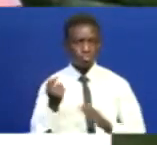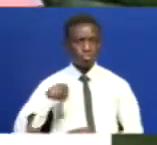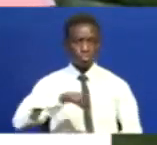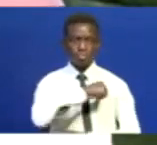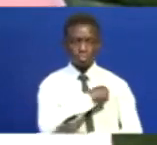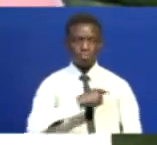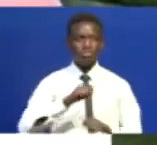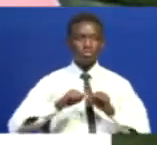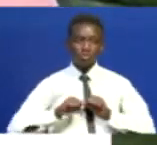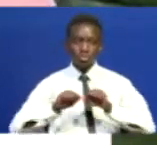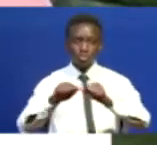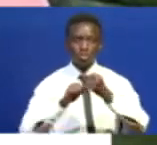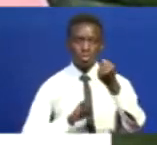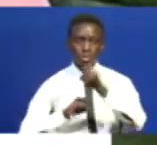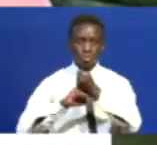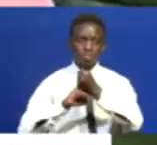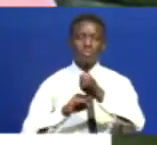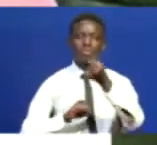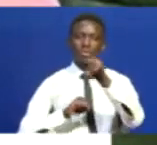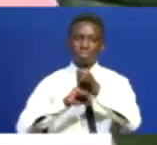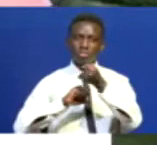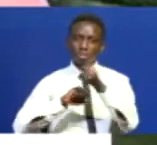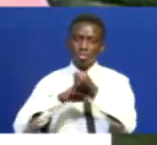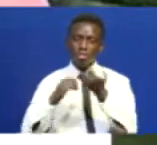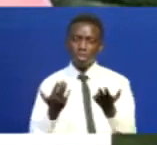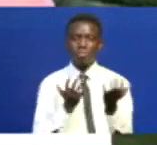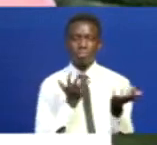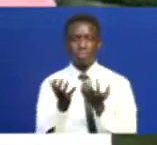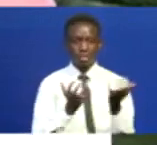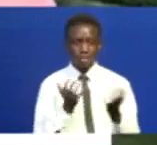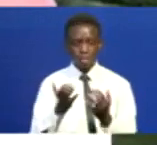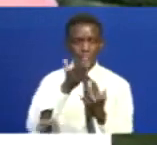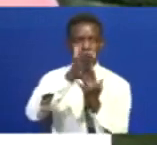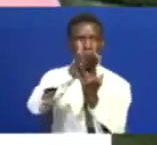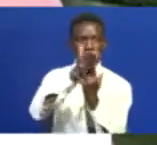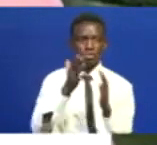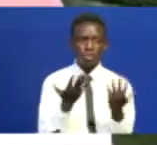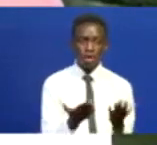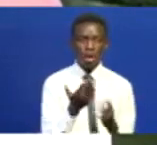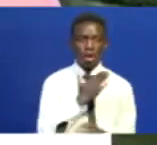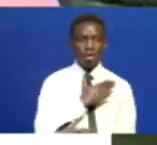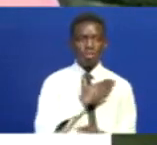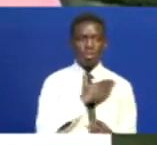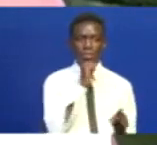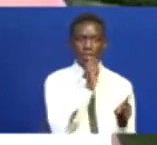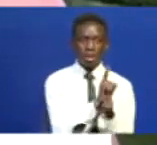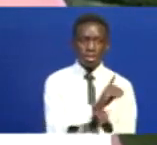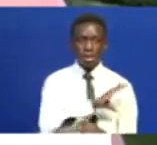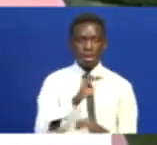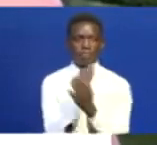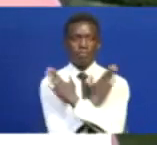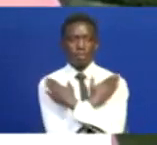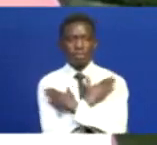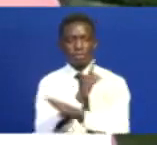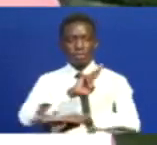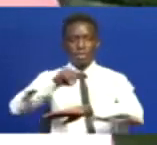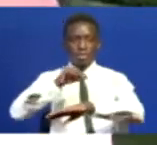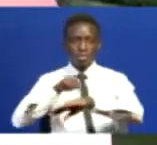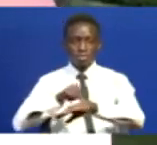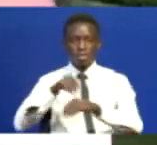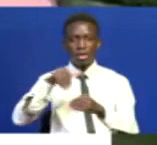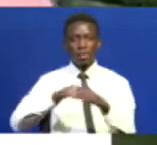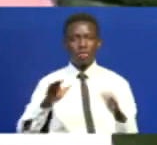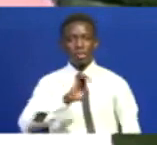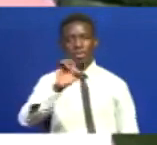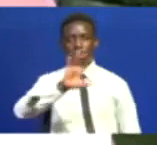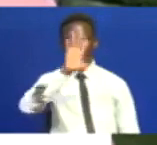to continue supporting business between our brotherly and friendly nations within East